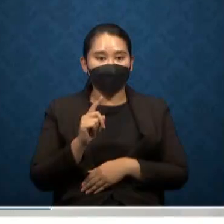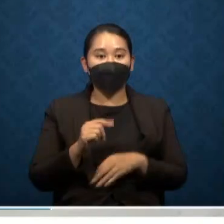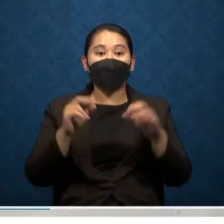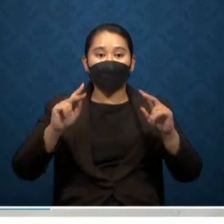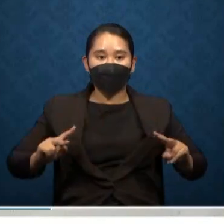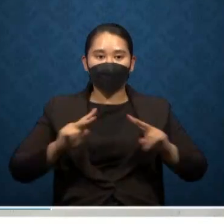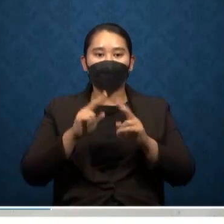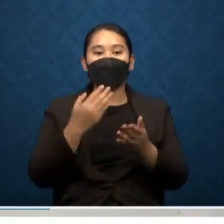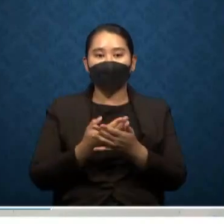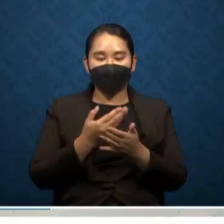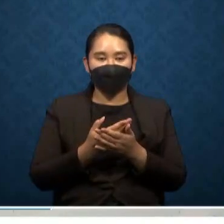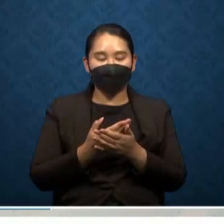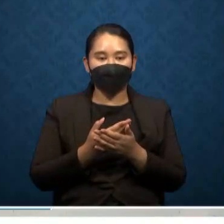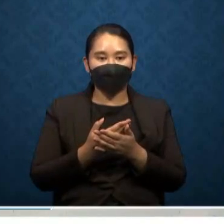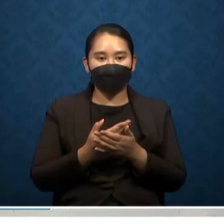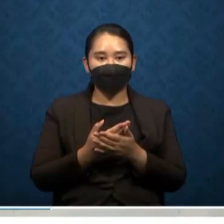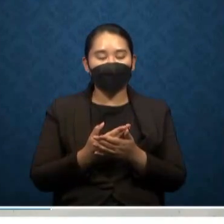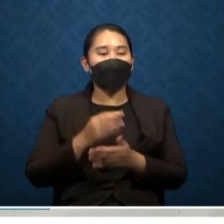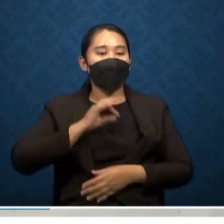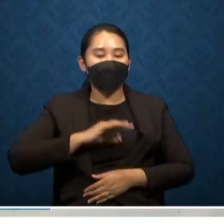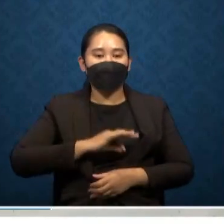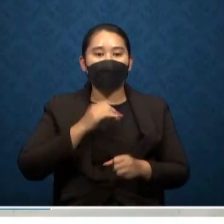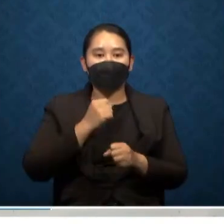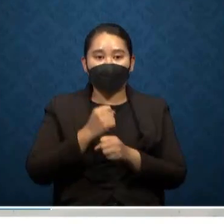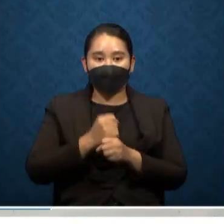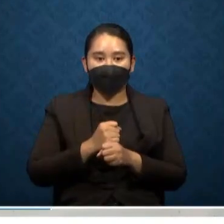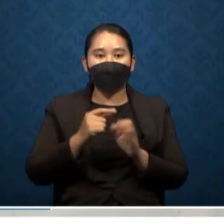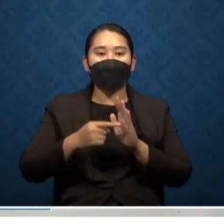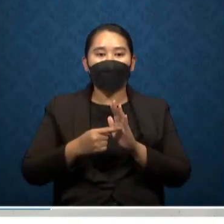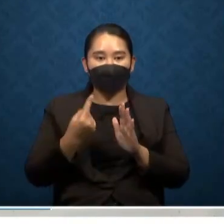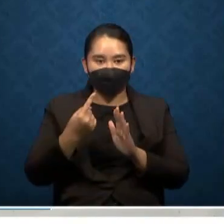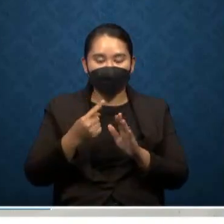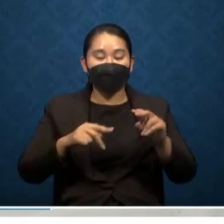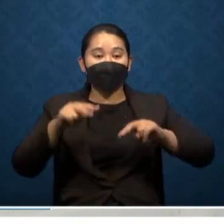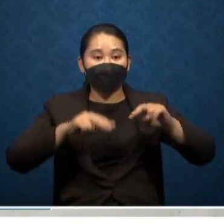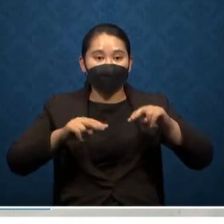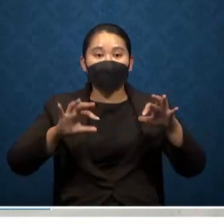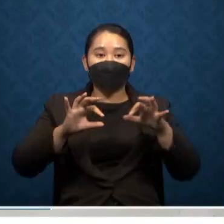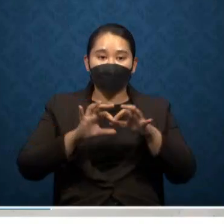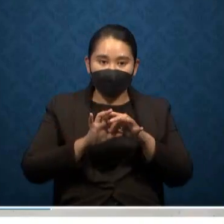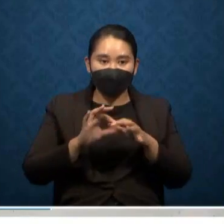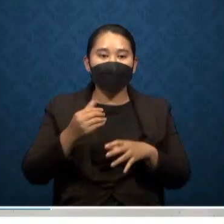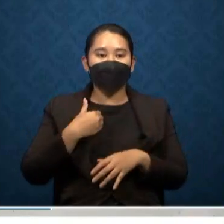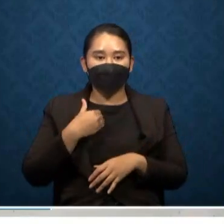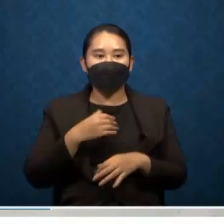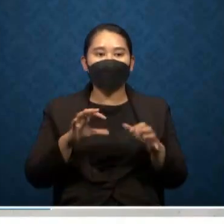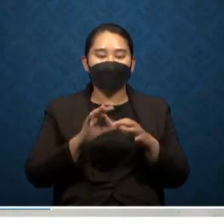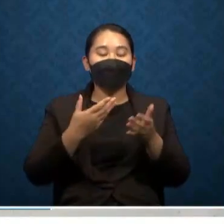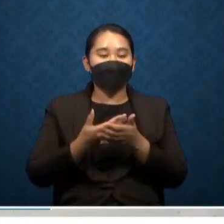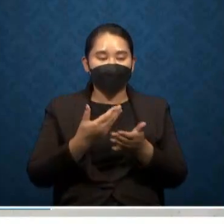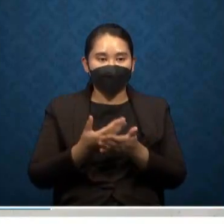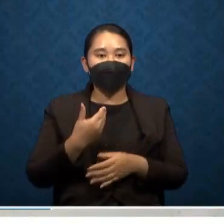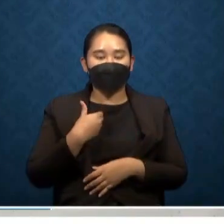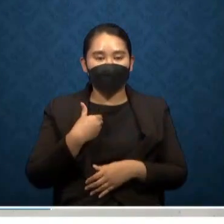งคลังนั้นก็มีเจตนาที่จะเริ่มในดูในเรื่องของ physical discipline หรือวินัยทางการเงินการ